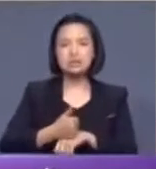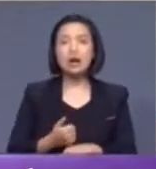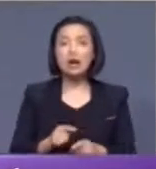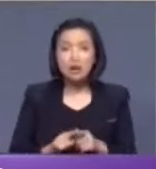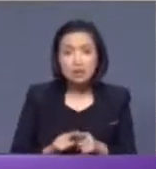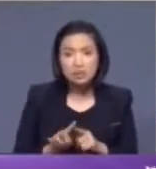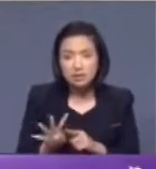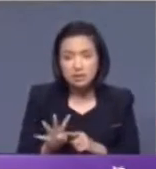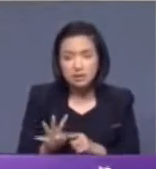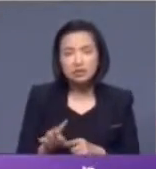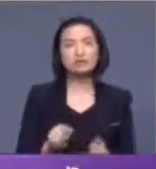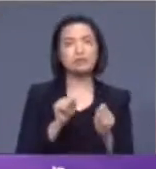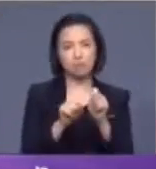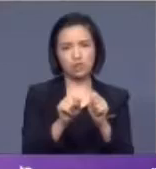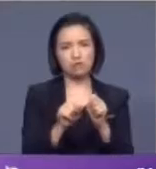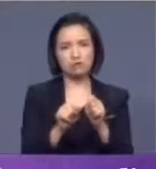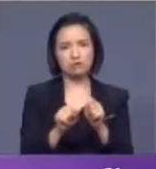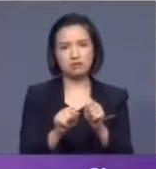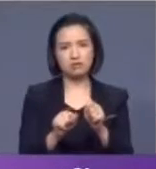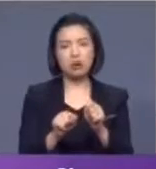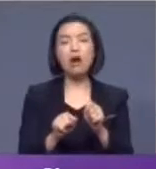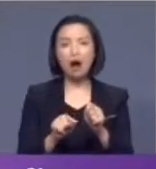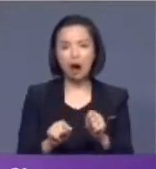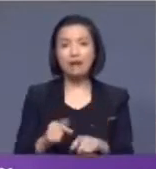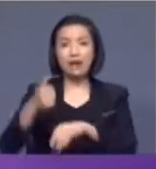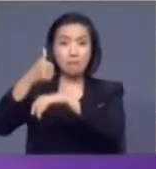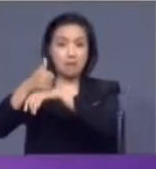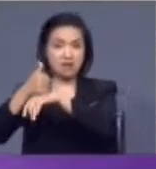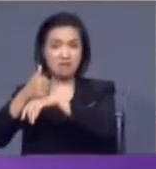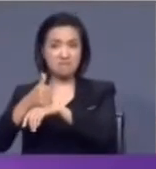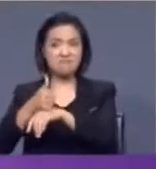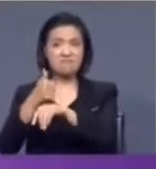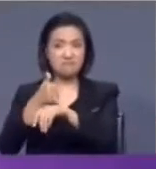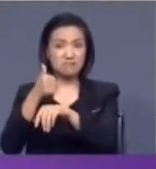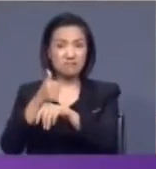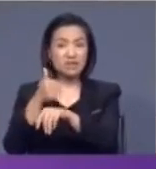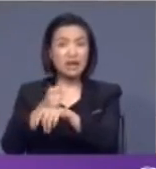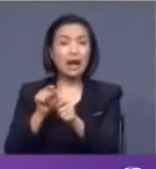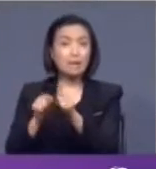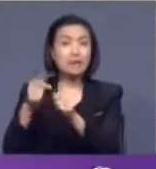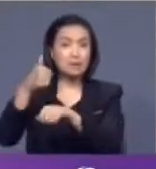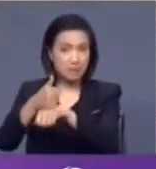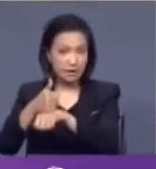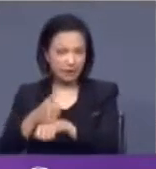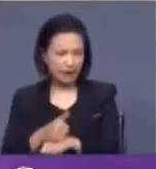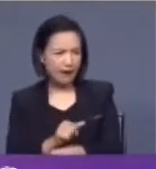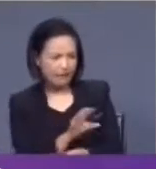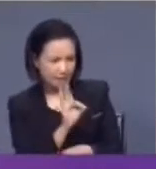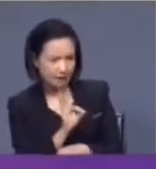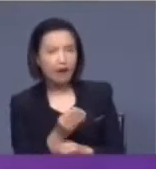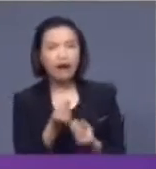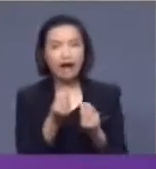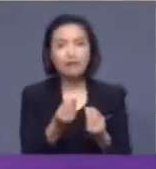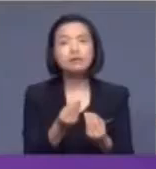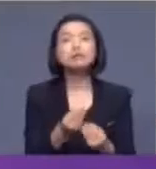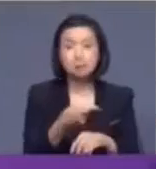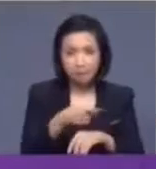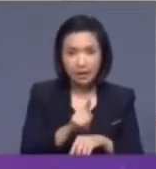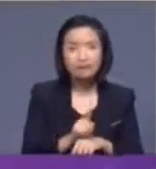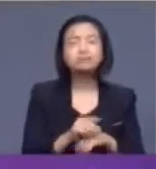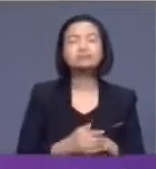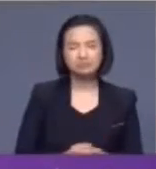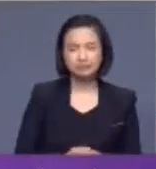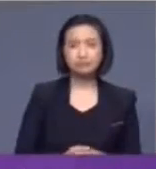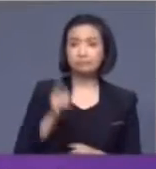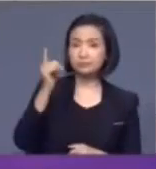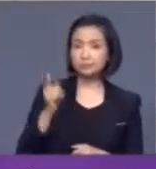ทีมขับเคลื่อนระดับตำบลให้นายอำเภอแต่งตั้งทีมประกอบไปด้วยข้าราชการในพื้นที่ประชาบ้านจิตอาสาอื่นเป็นต้นนะครับสำหรับ